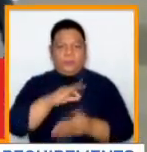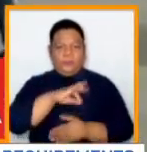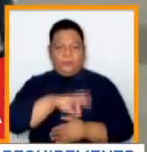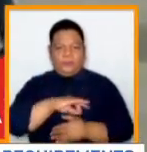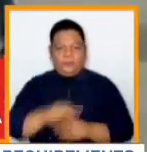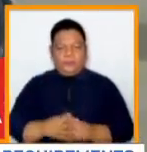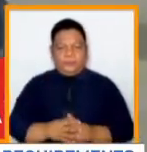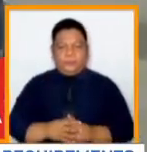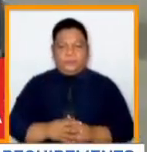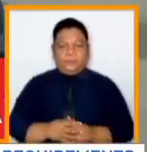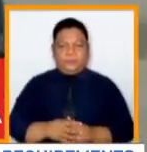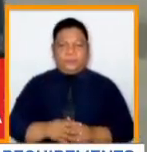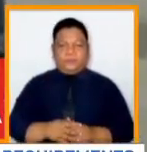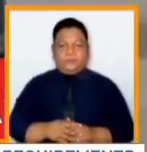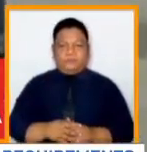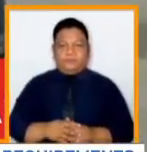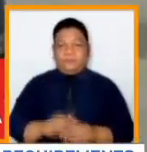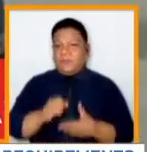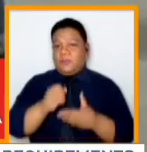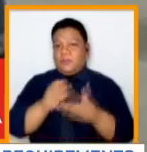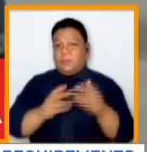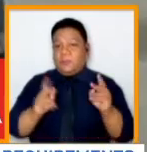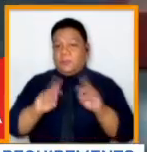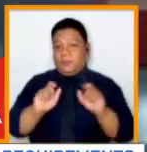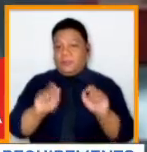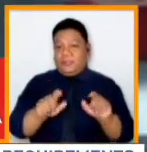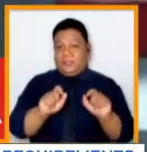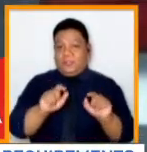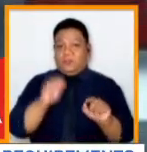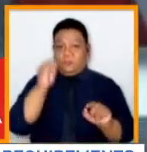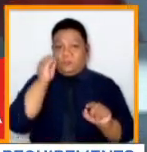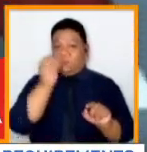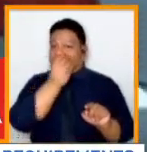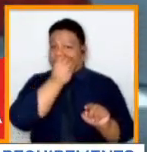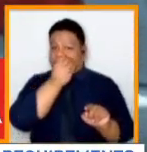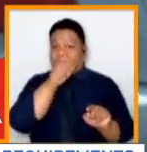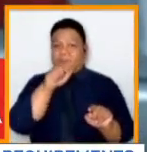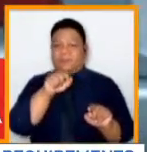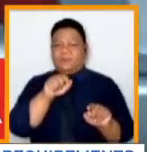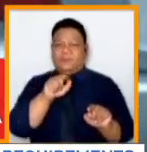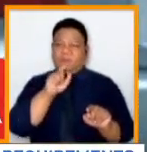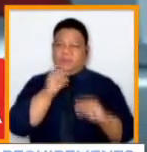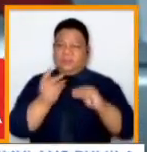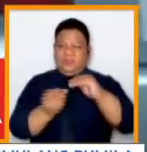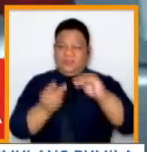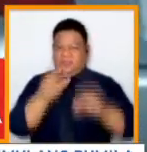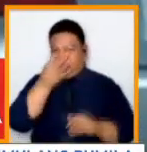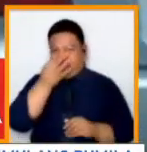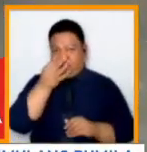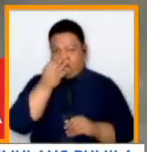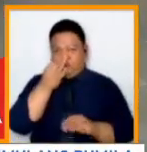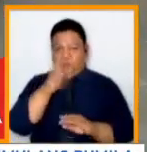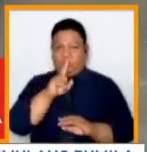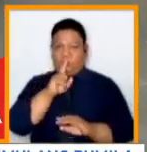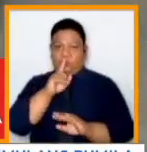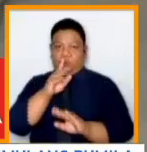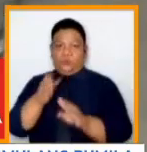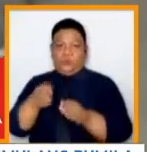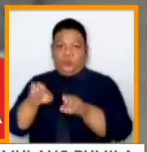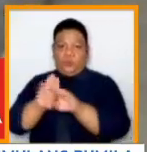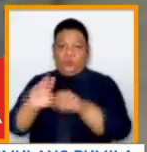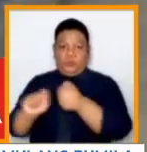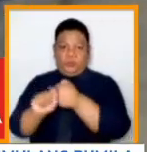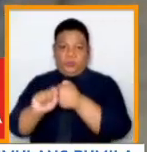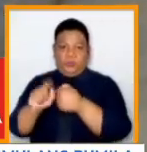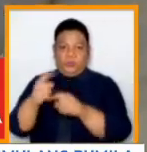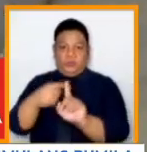Ilang nagtitinda ng bulaklak sa Iloilo ang umalma sa mahinang kita bago pansamantalang isara ang mga sementeryo. Halos walang bumibili sa